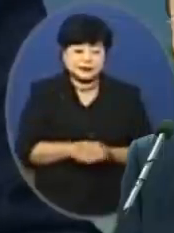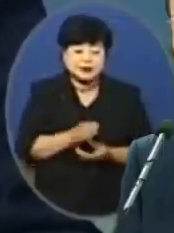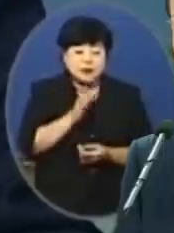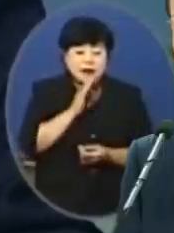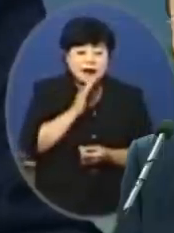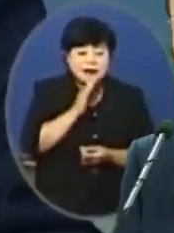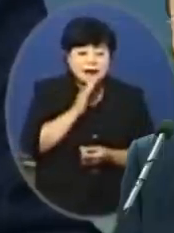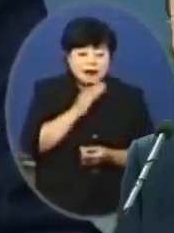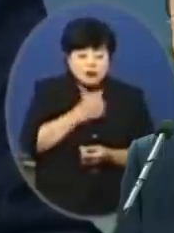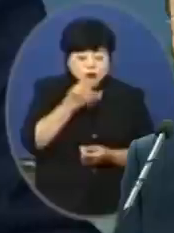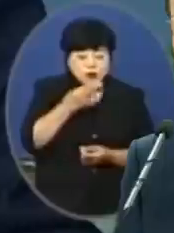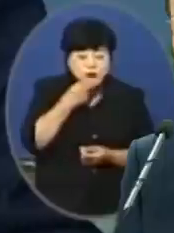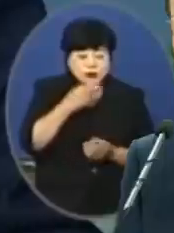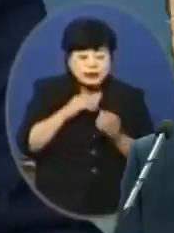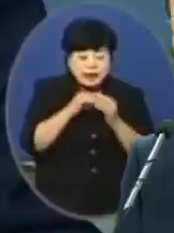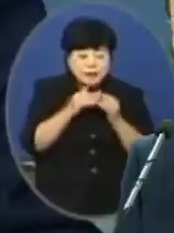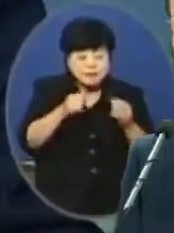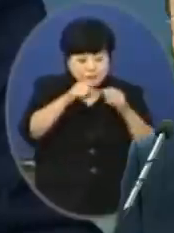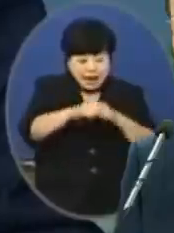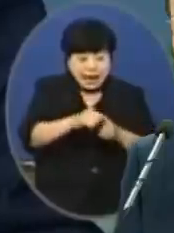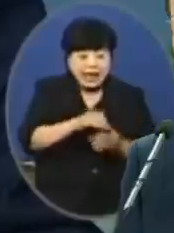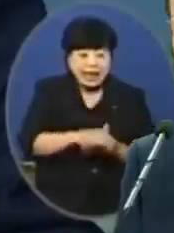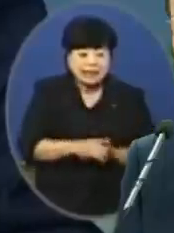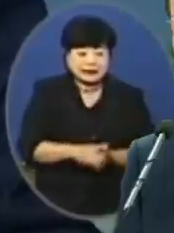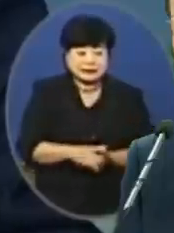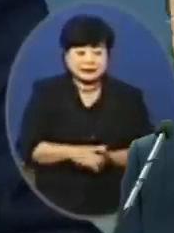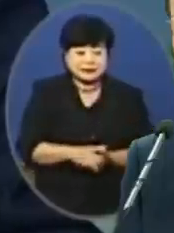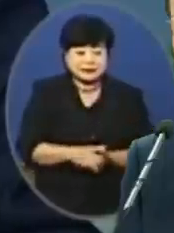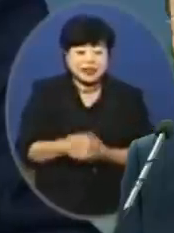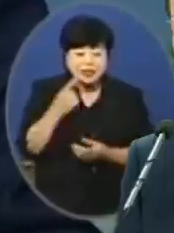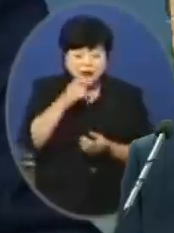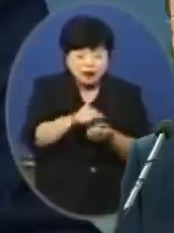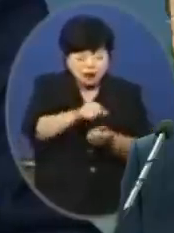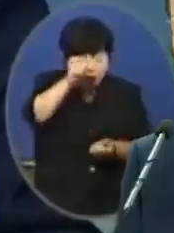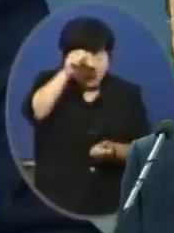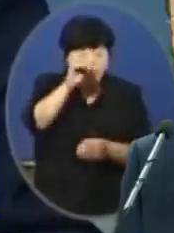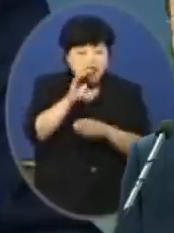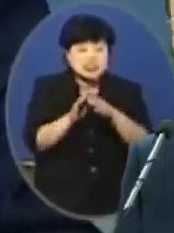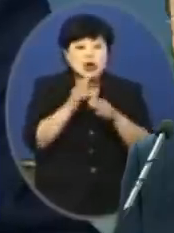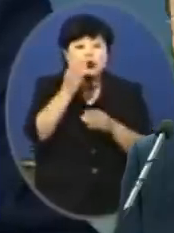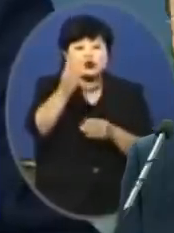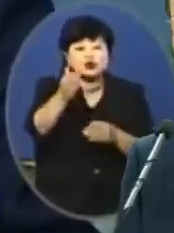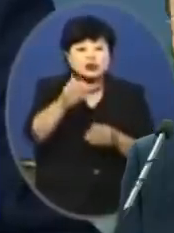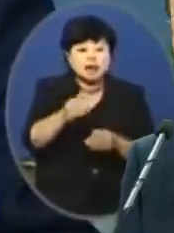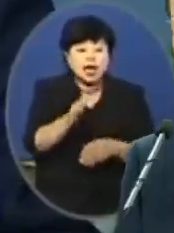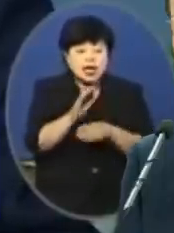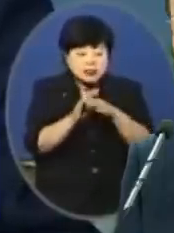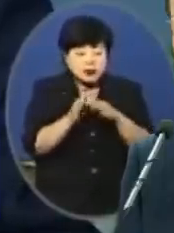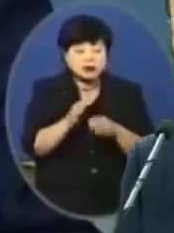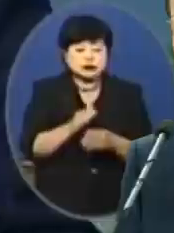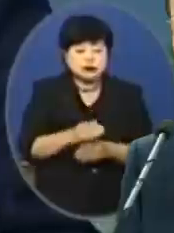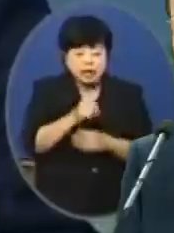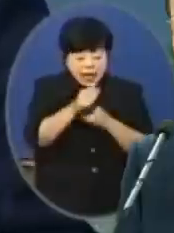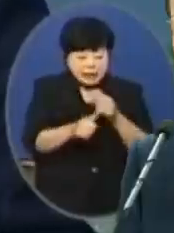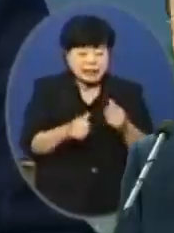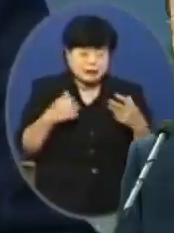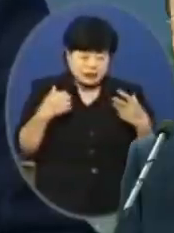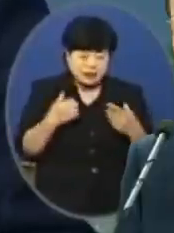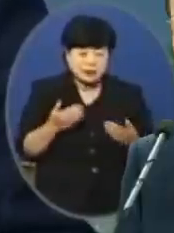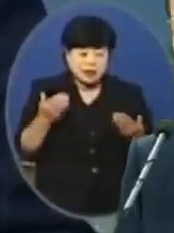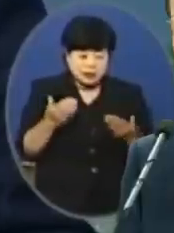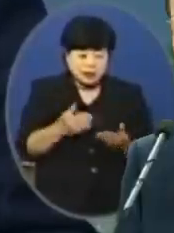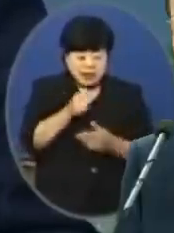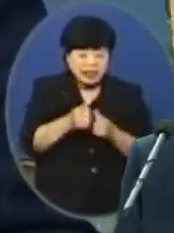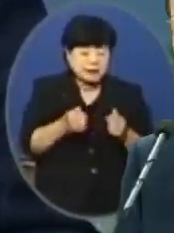정말로 꿈이 없는 백성은 망하는데 내 입을 넓게 열라, 내가 채우라고. 채우는 일은 내가 한다. 보세요, 일은